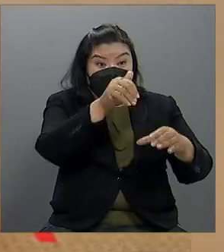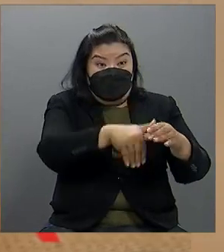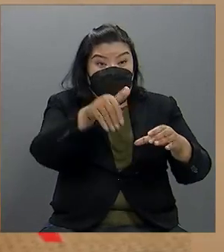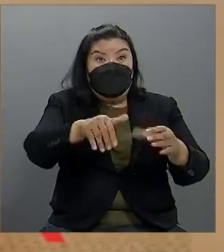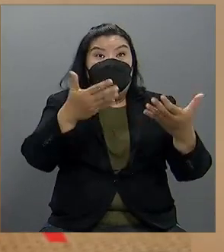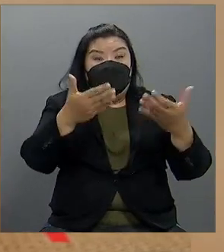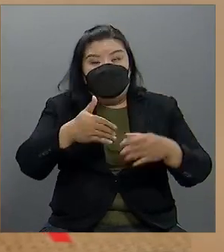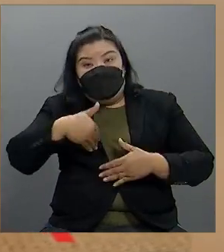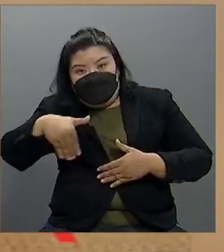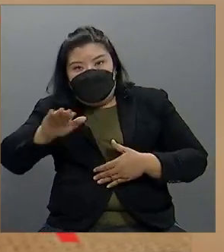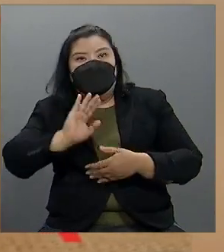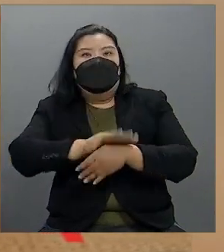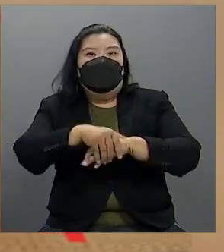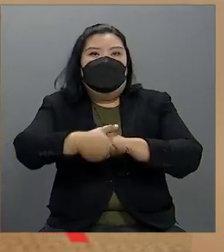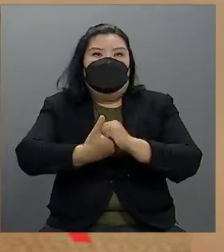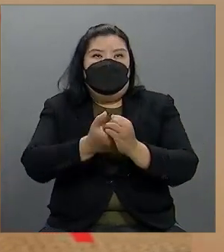คะ